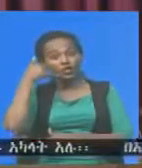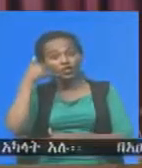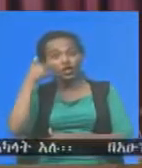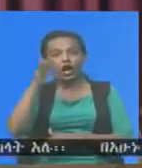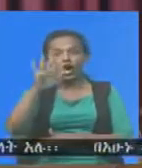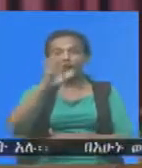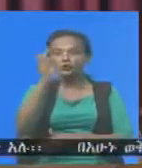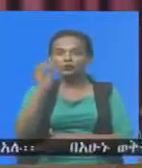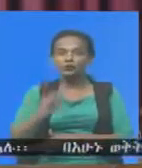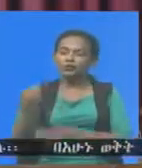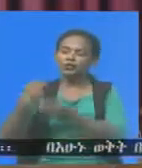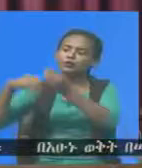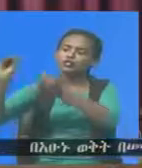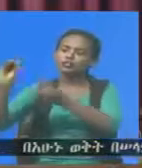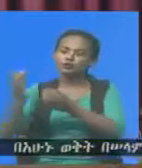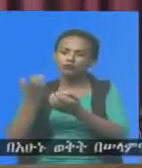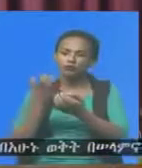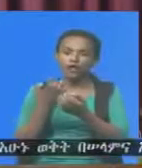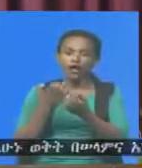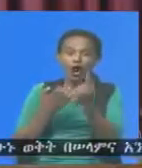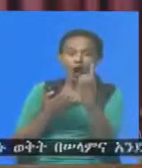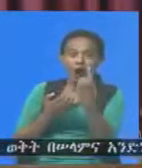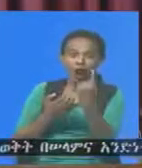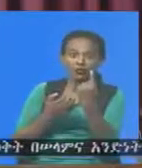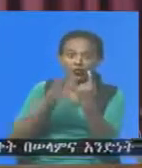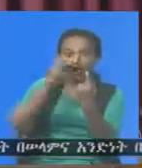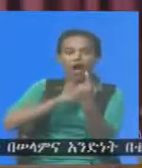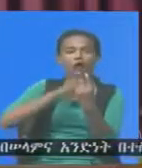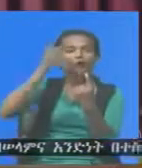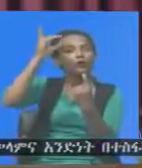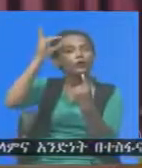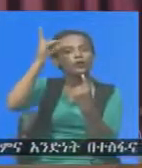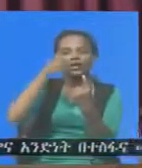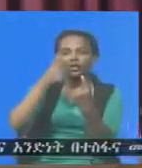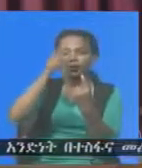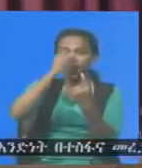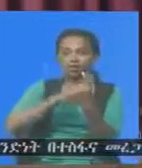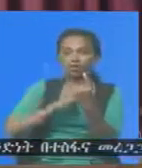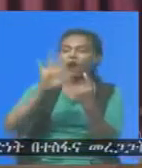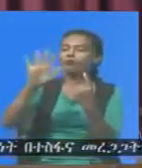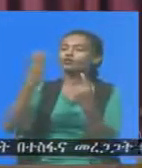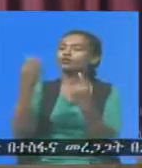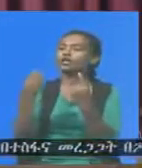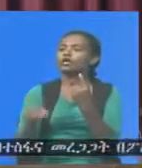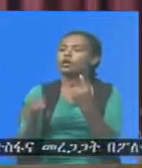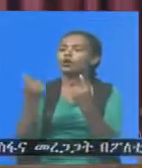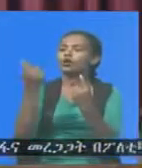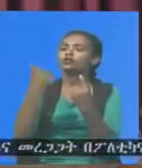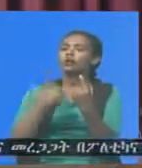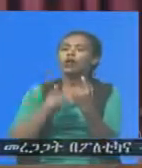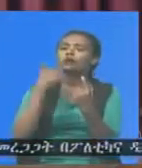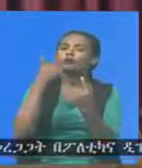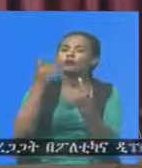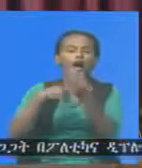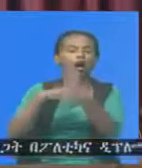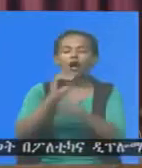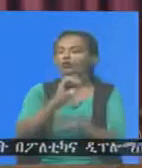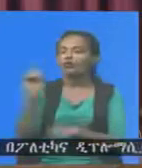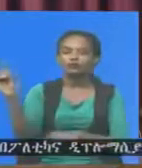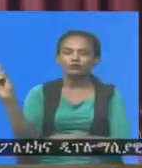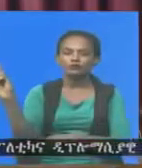5% ለመሸጥ ስንፈልግ አንድ አቶ ከበደ የሚባል ሰው 5ቱን ገዛለው ገንዘብ አለኝ ቢል አይሸጥለትም ማለት